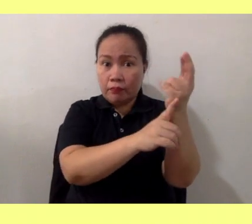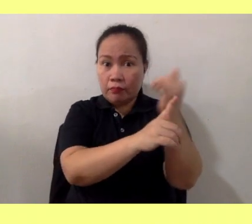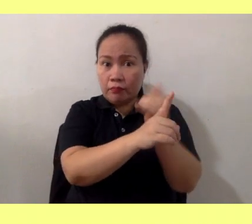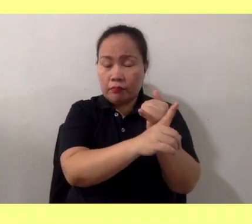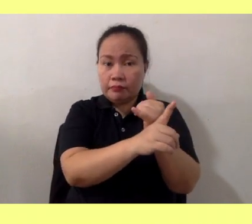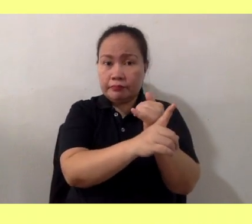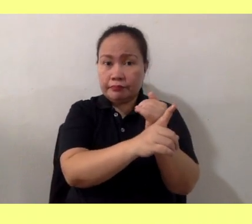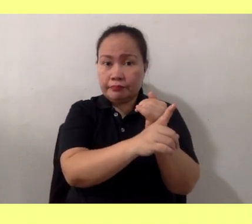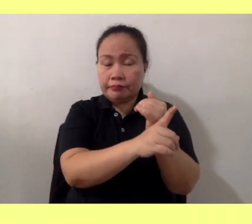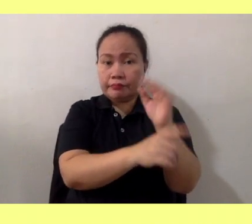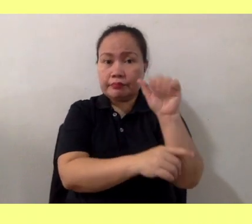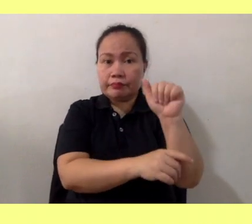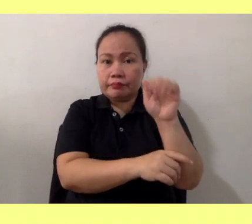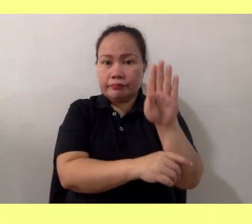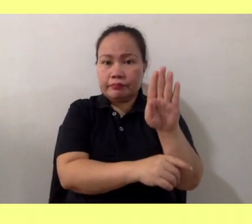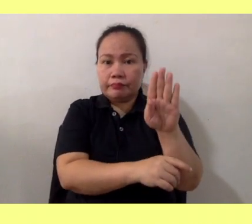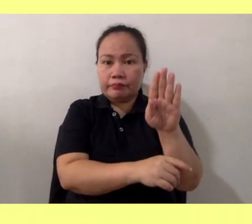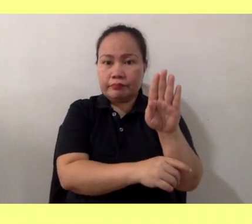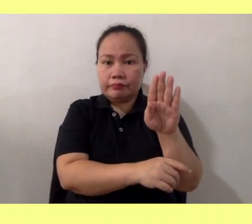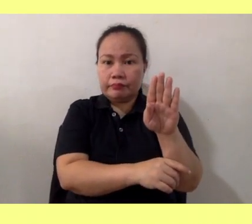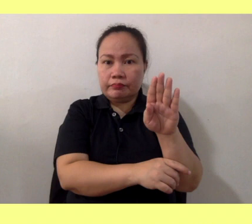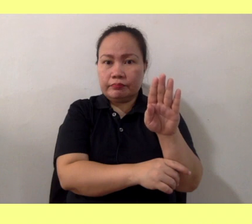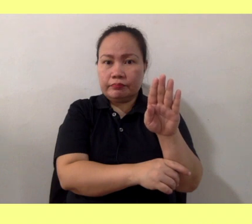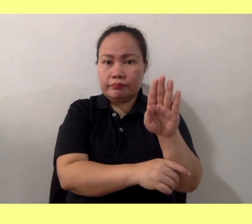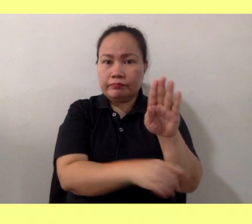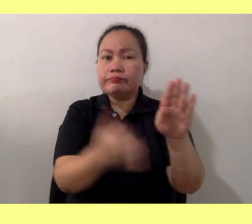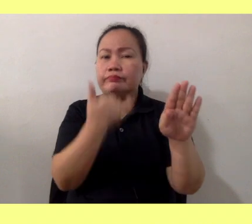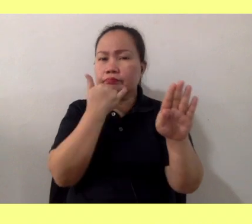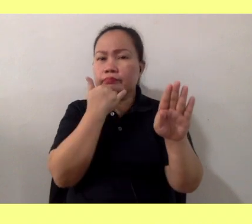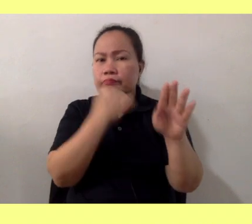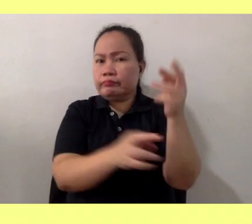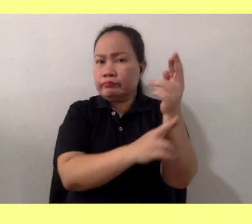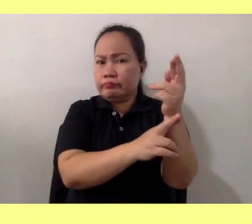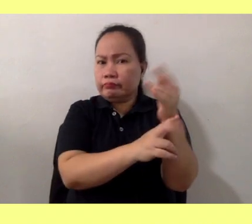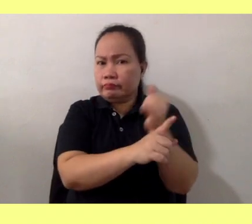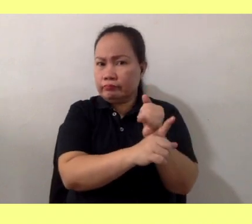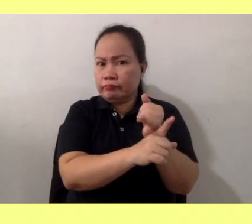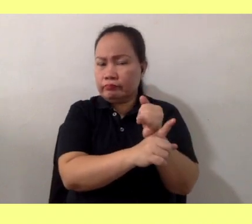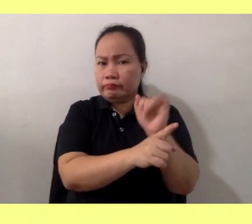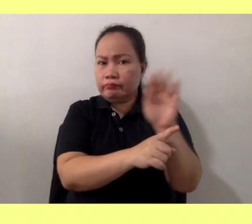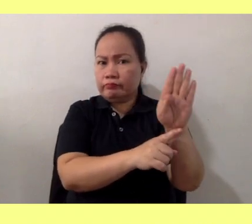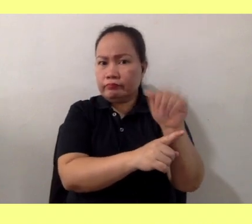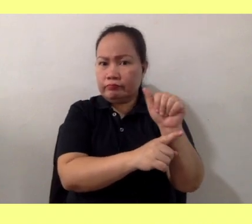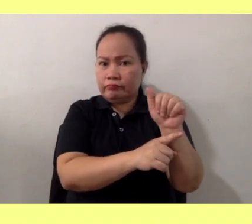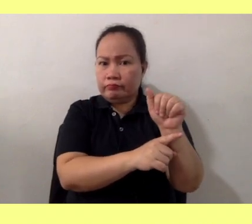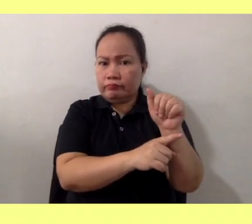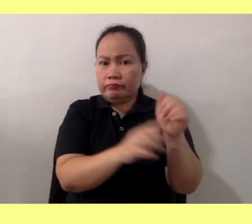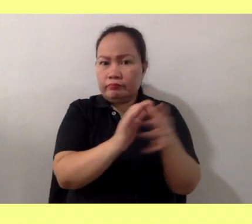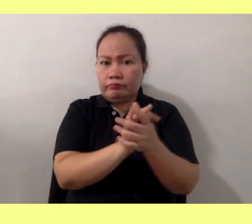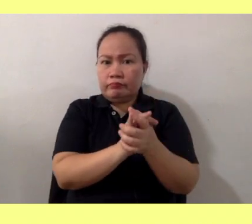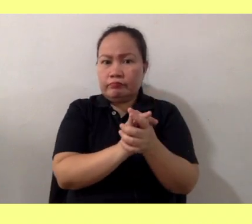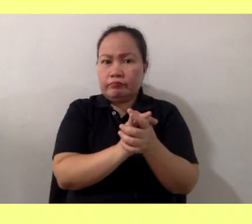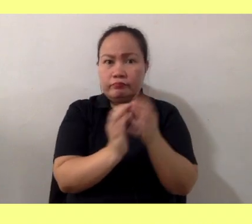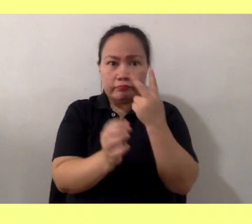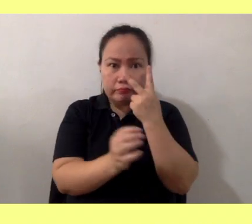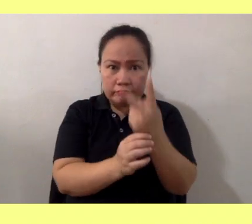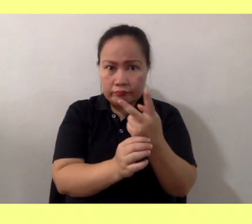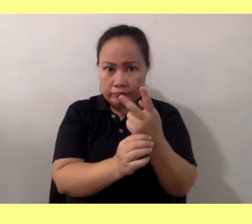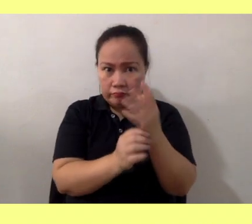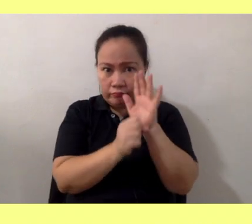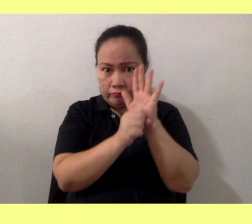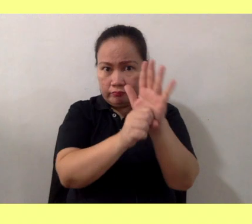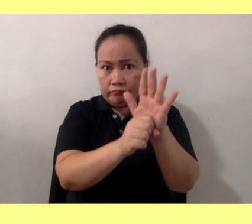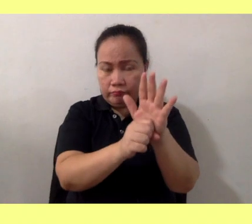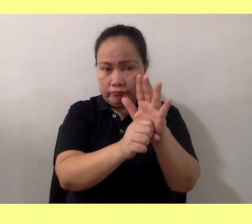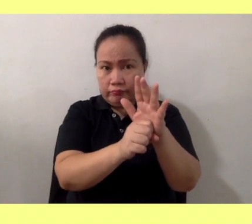is named as ray AB. Okay? Ray AB po. Hindi po pwedeng ray BA. Now, tingnan nyo po